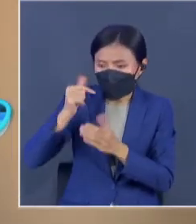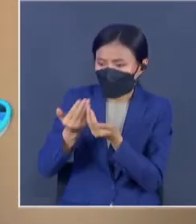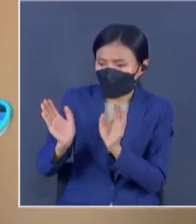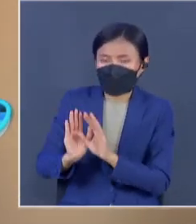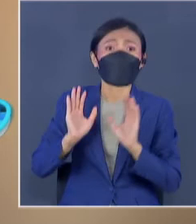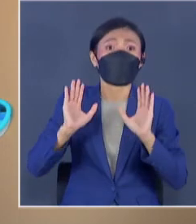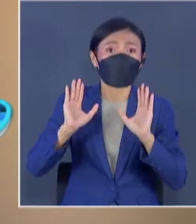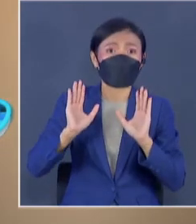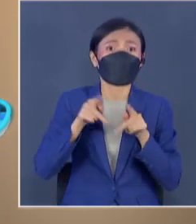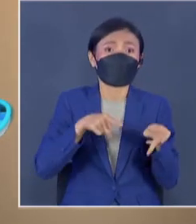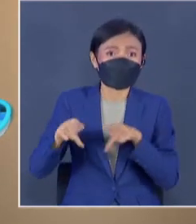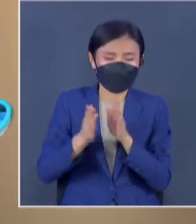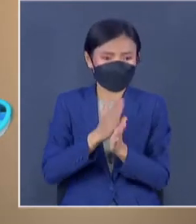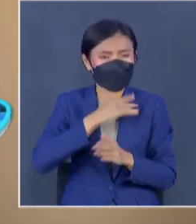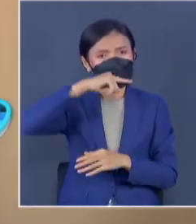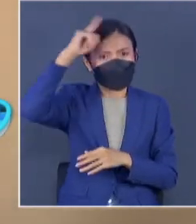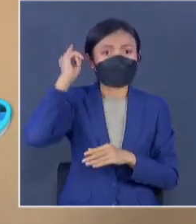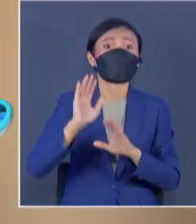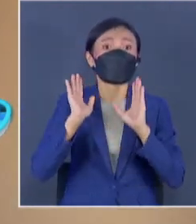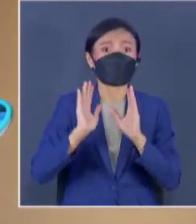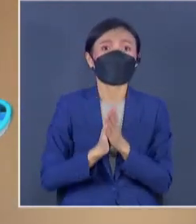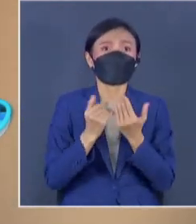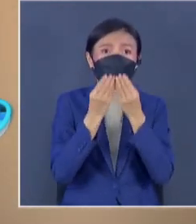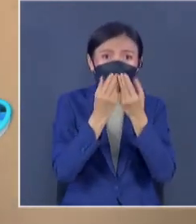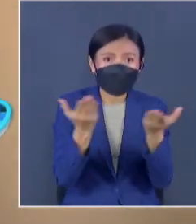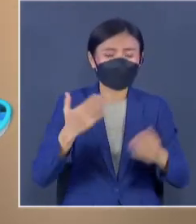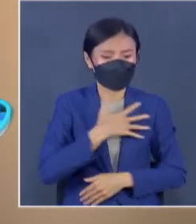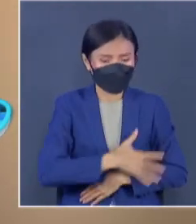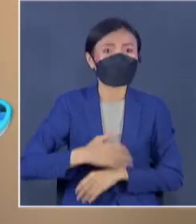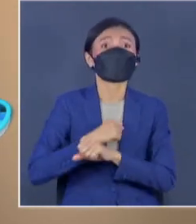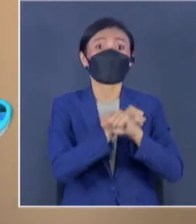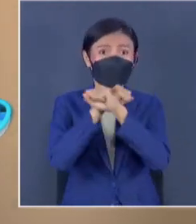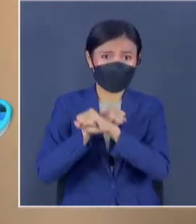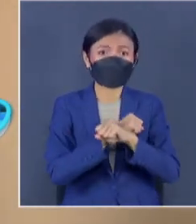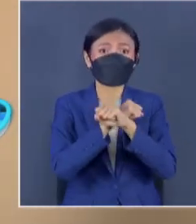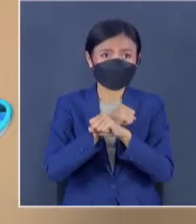ตูมนะครับยังไงขอให้ทุกคนรักษาสุขภาพในช่วงนี้ด้วยนะครับแล้ว